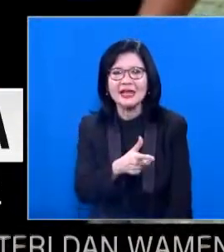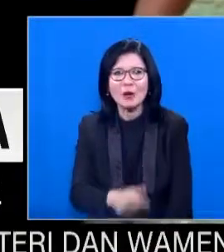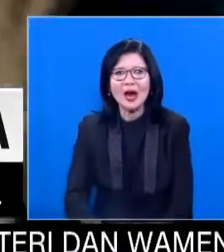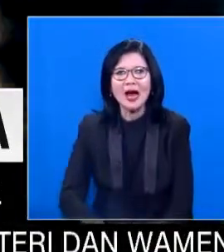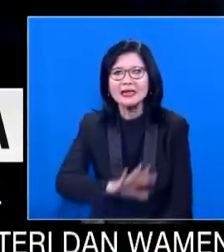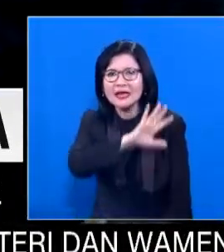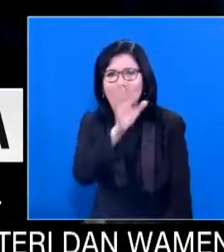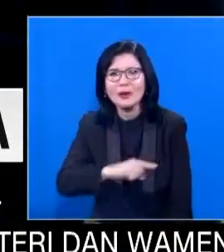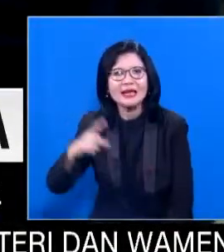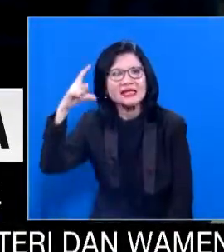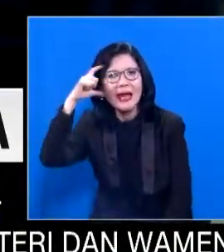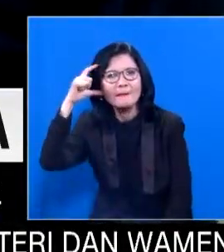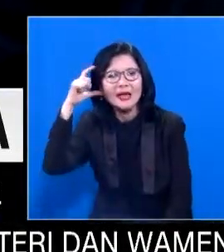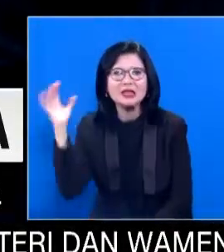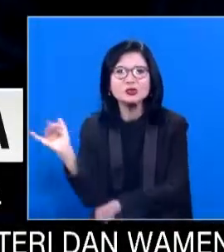Sleman.